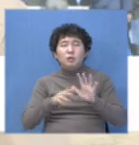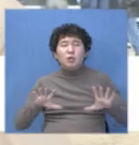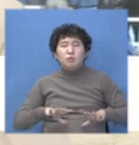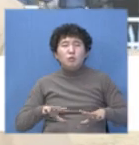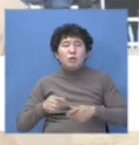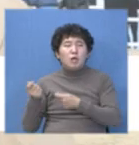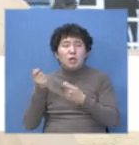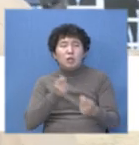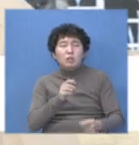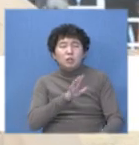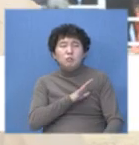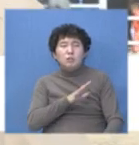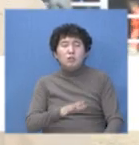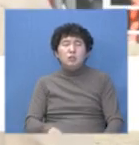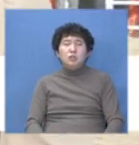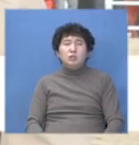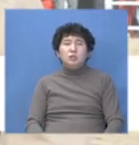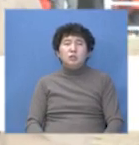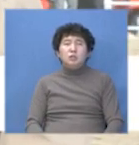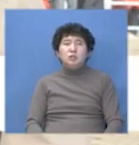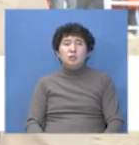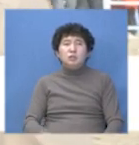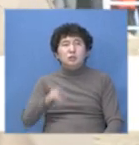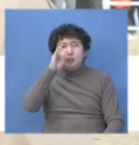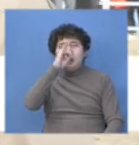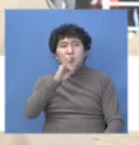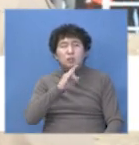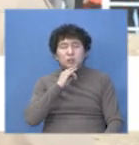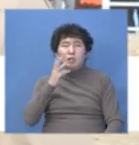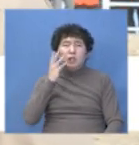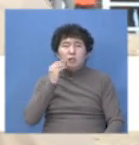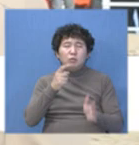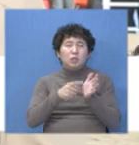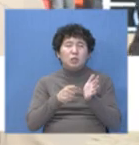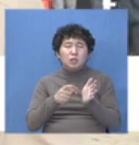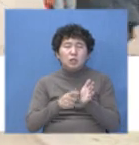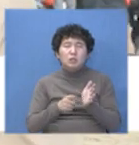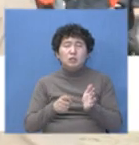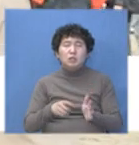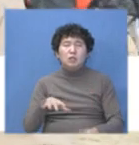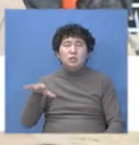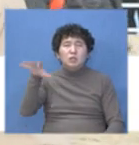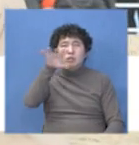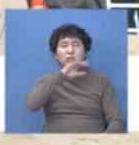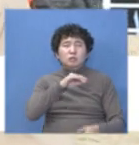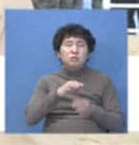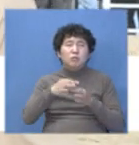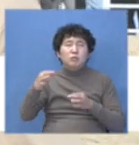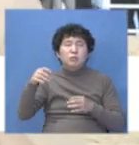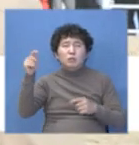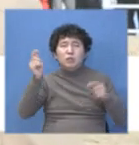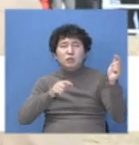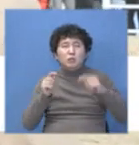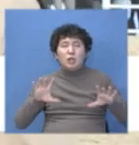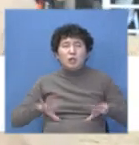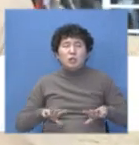қалғандары шабысқа келіп отырған, одан кейін Қазақстанның түкпір-түкпірінен, Алматыдан, Қарағандыдан, батыстан бәр жерден аттар келіп